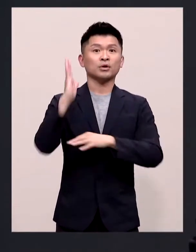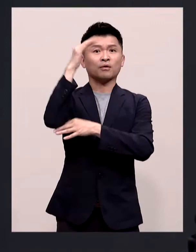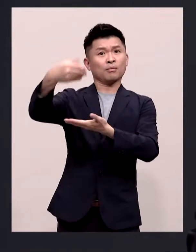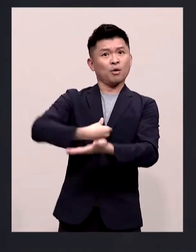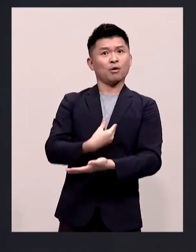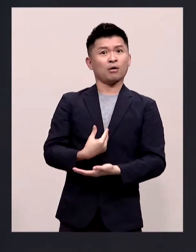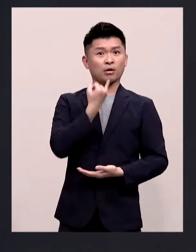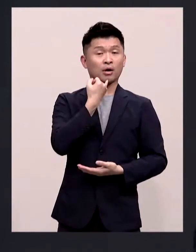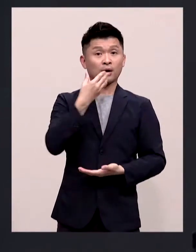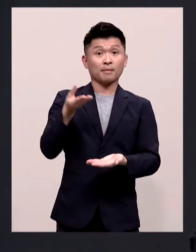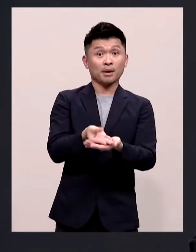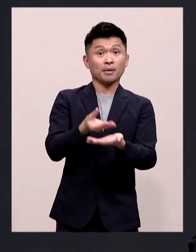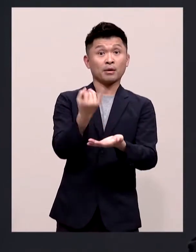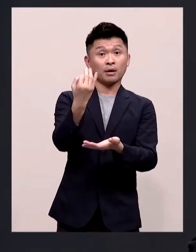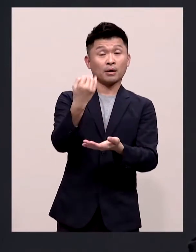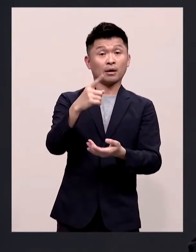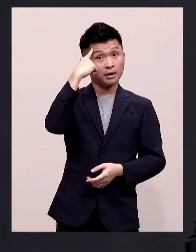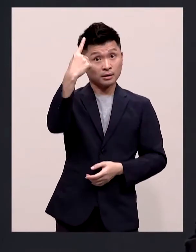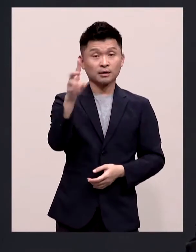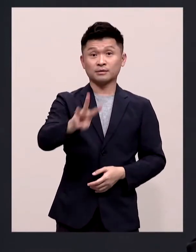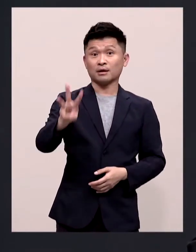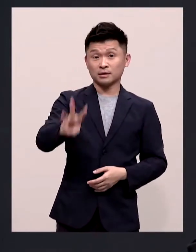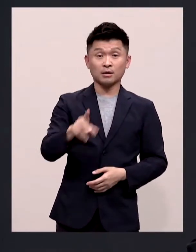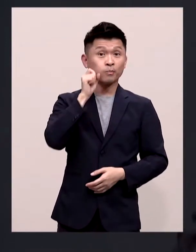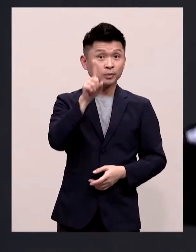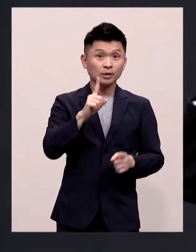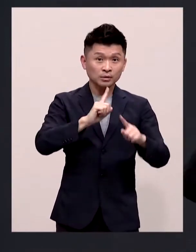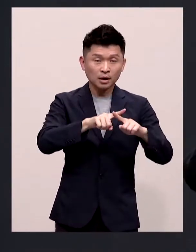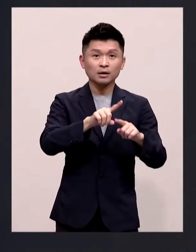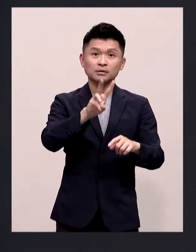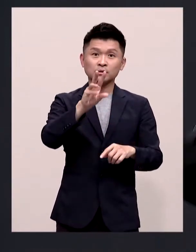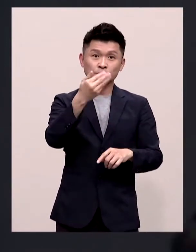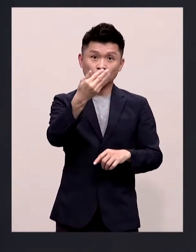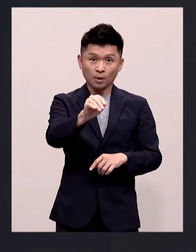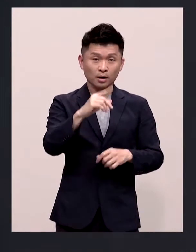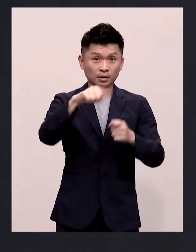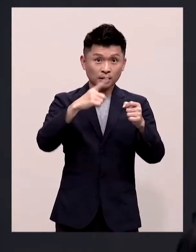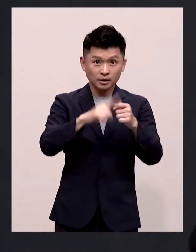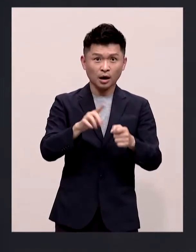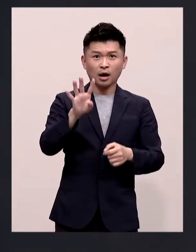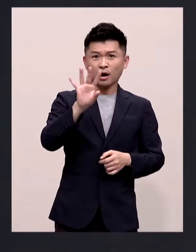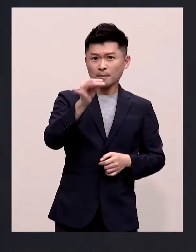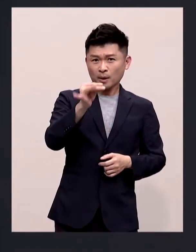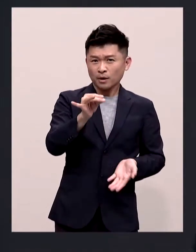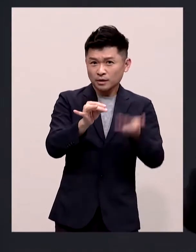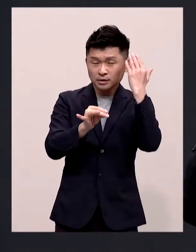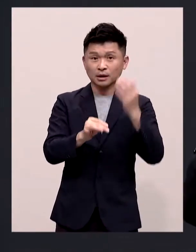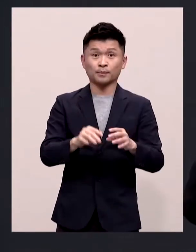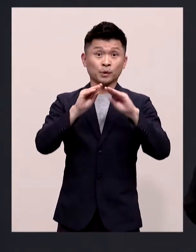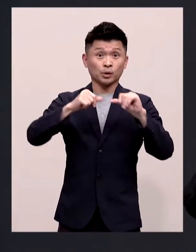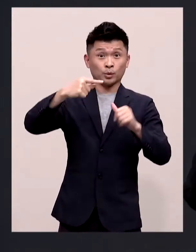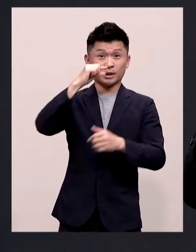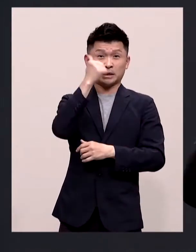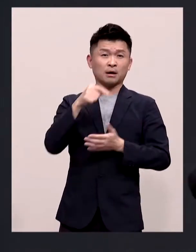你知道嗎一天三千塊 一國月九萬塊一年百幾萬陸醫套要幫你套